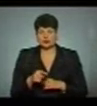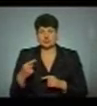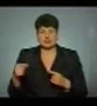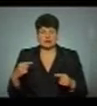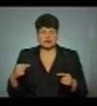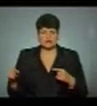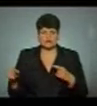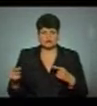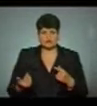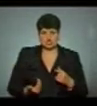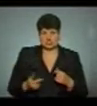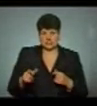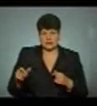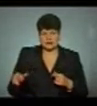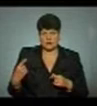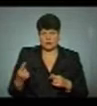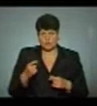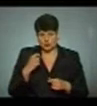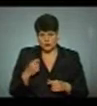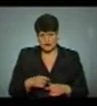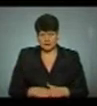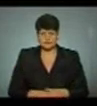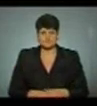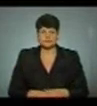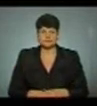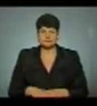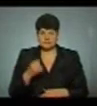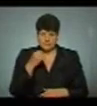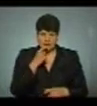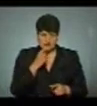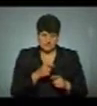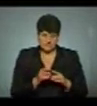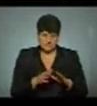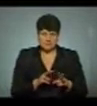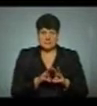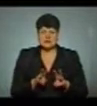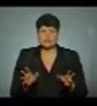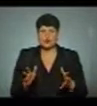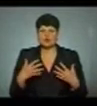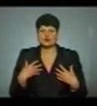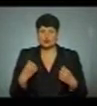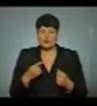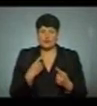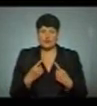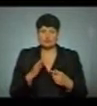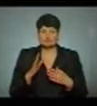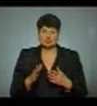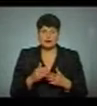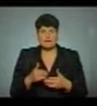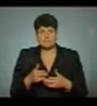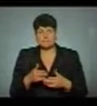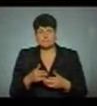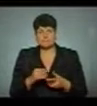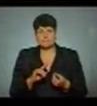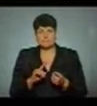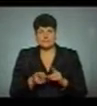скажімо так, жителя області, чи України, чи пацієнта. Дякую за відповідь. Міністерство охорони здоров'я каже, що будуть перепрофільовувати